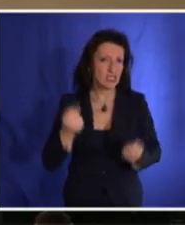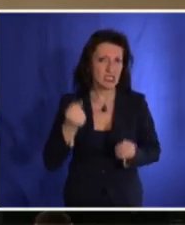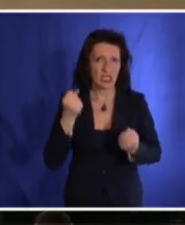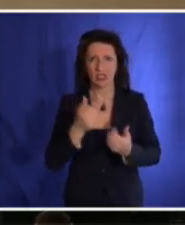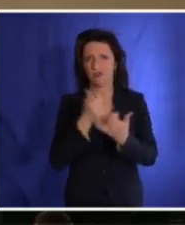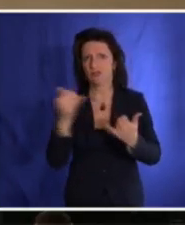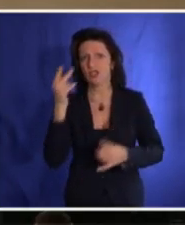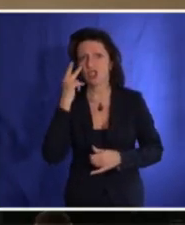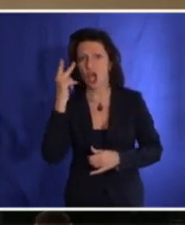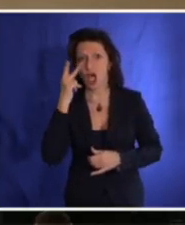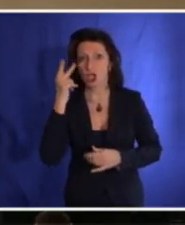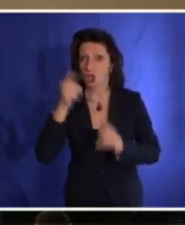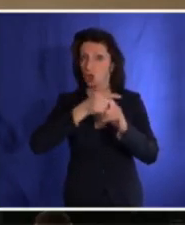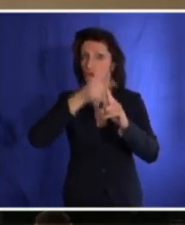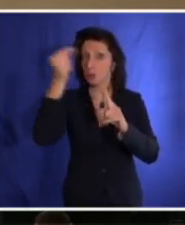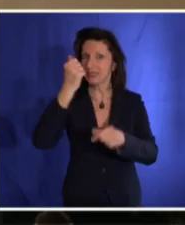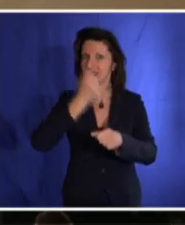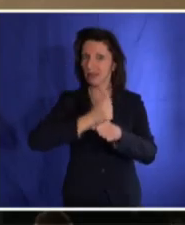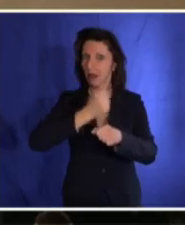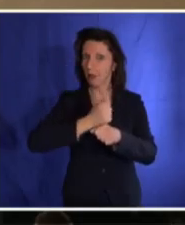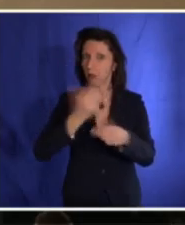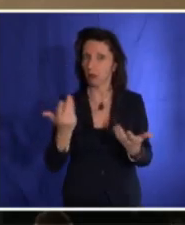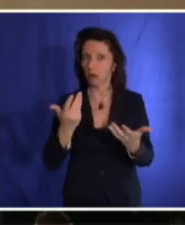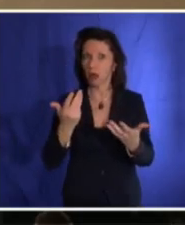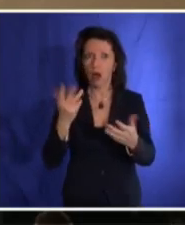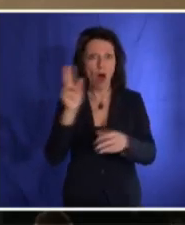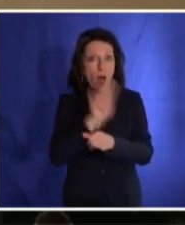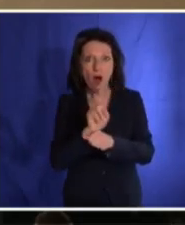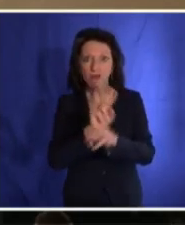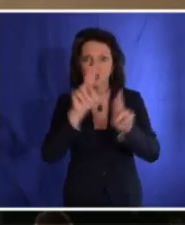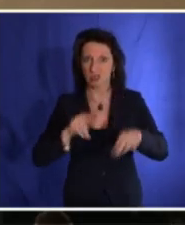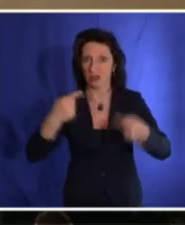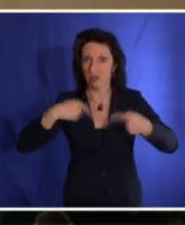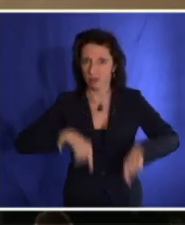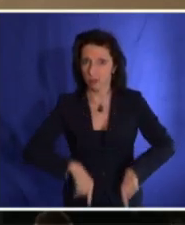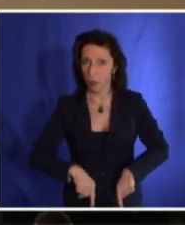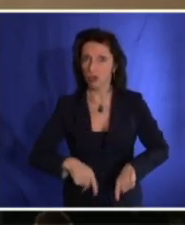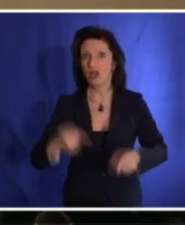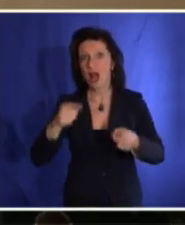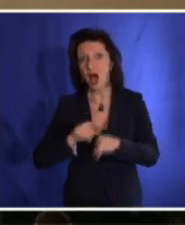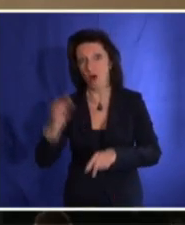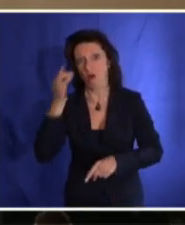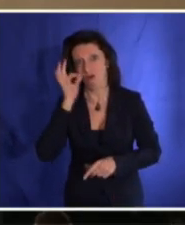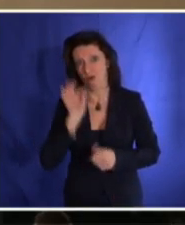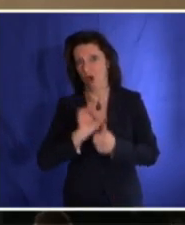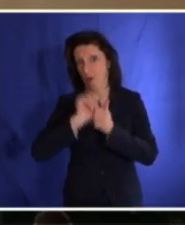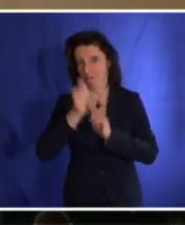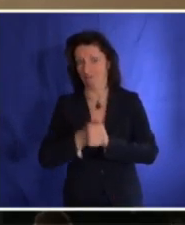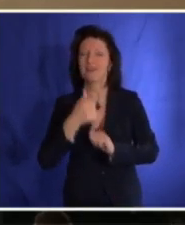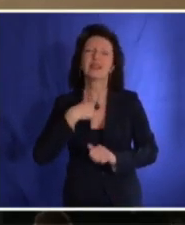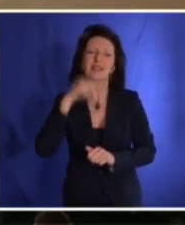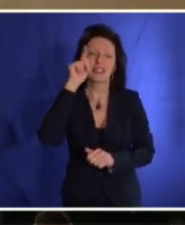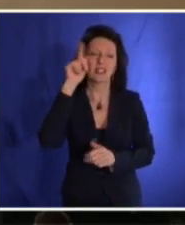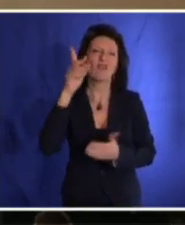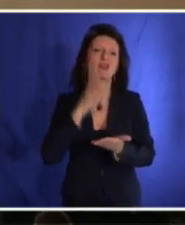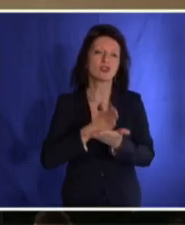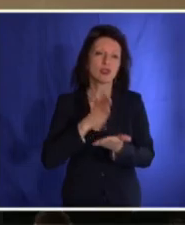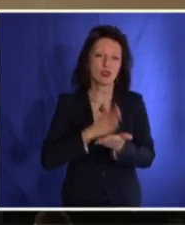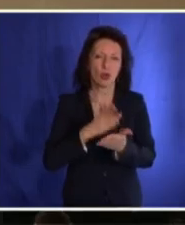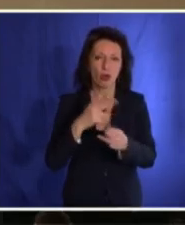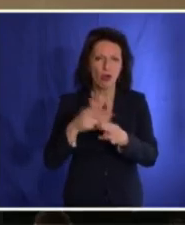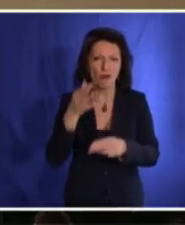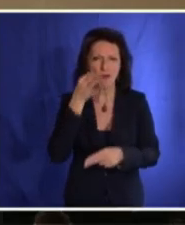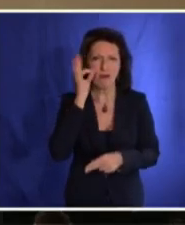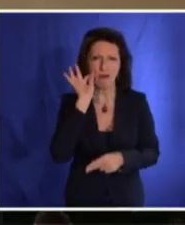Zugänglichkeit zu Top-Jobs in den Aufsichtsräten und in den Vorständen in der Wirtschaft. Ich weiß schon, es ist für die Frauen wahnsinnig